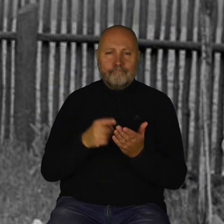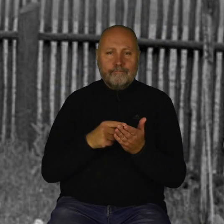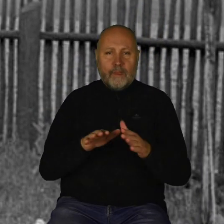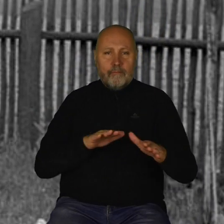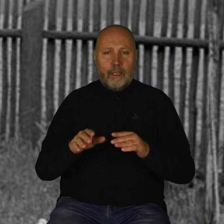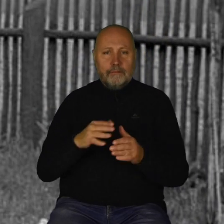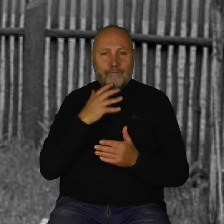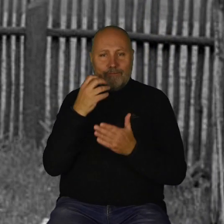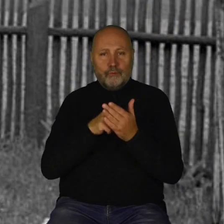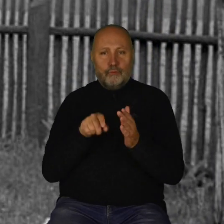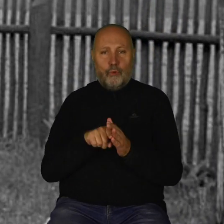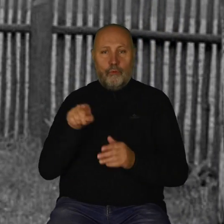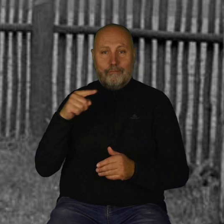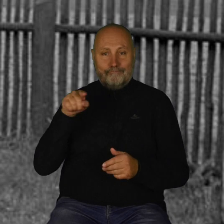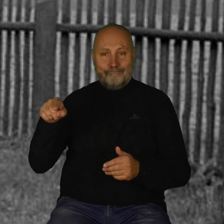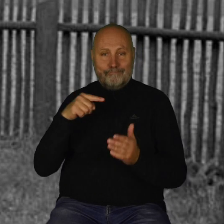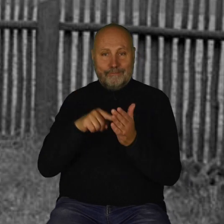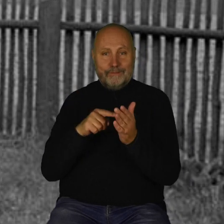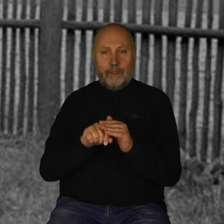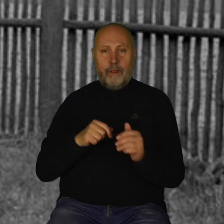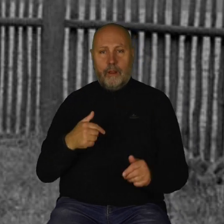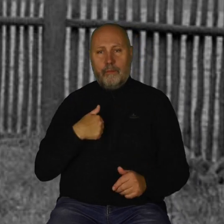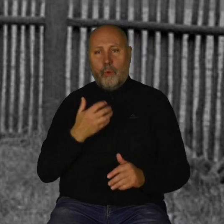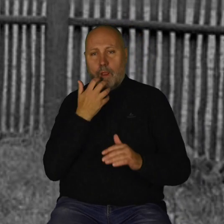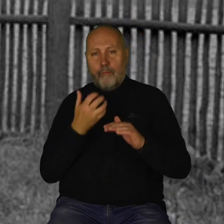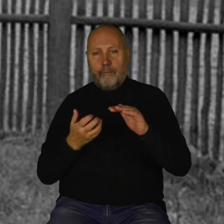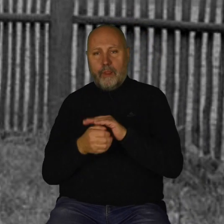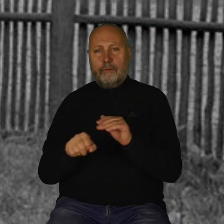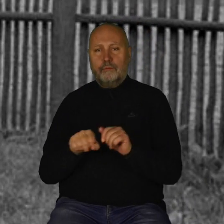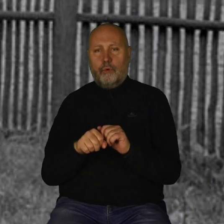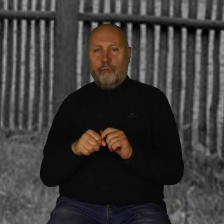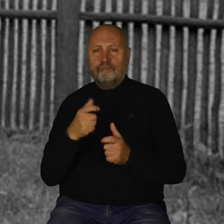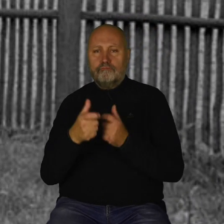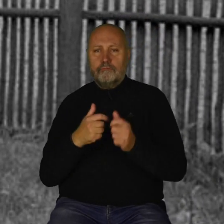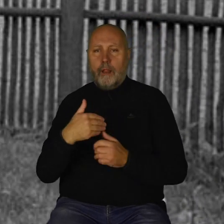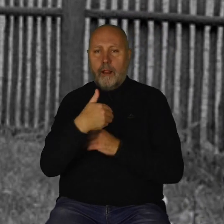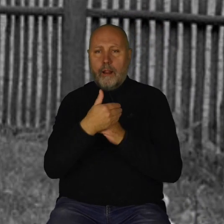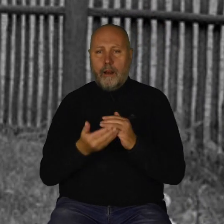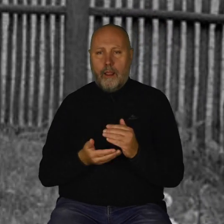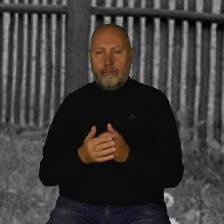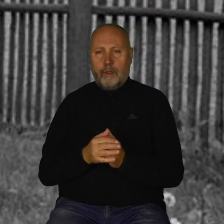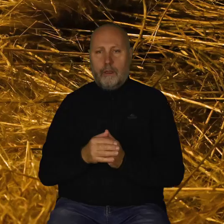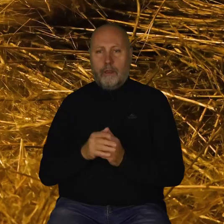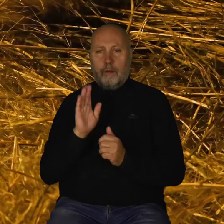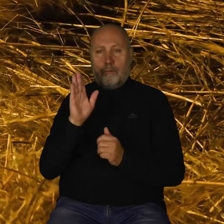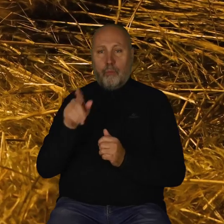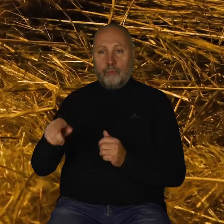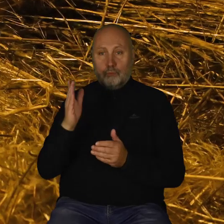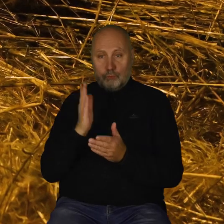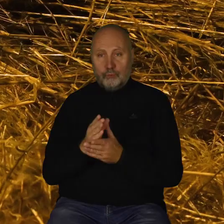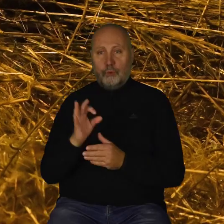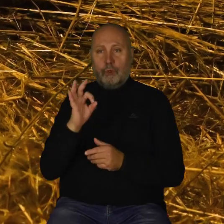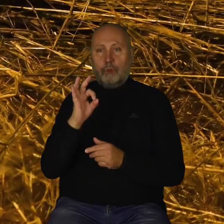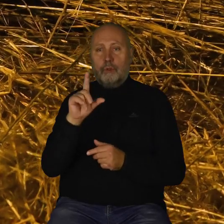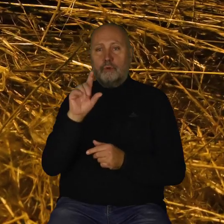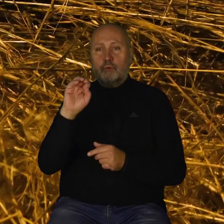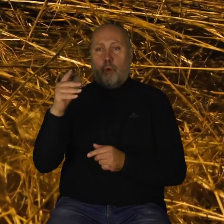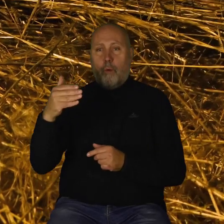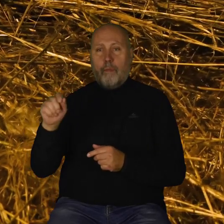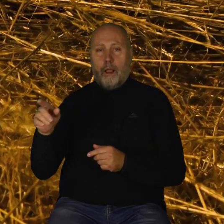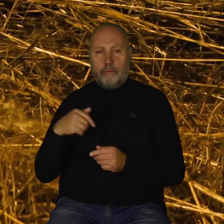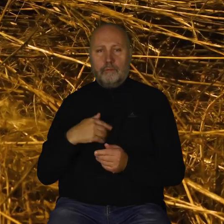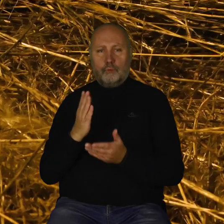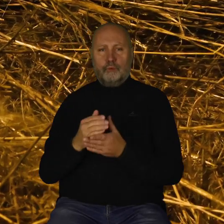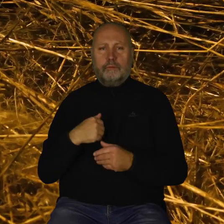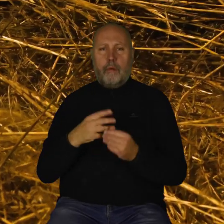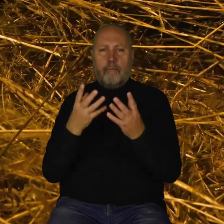najczęstszym miejscem wykorzystywanym do tego celu był piec do wypieku chleba po tych zabiegach słoma